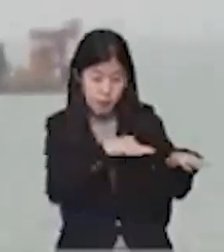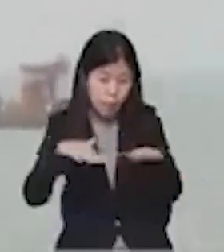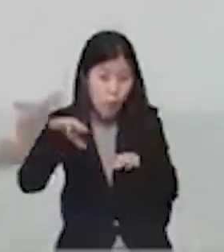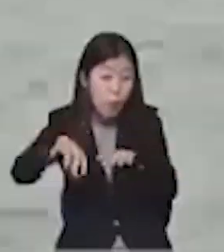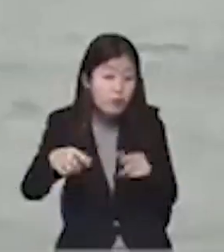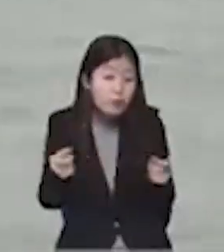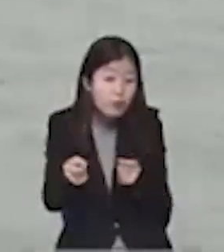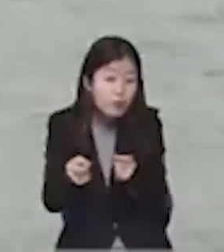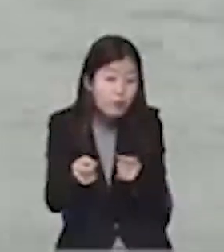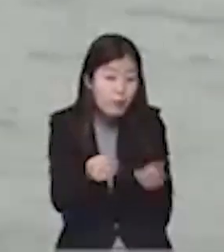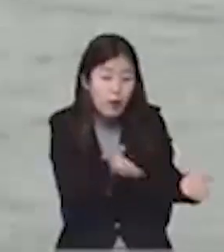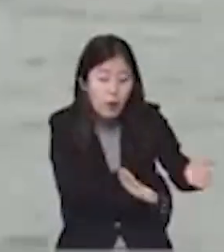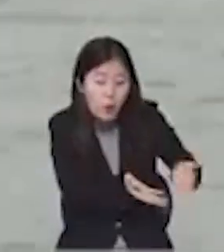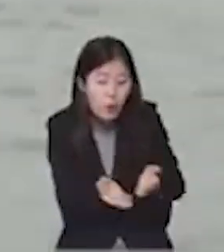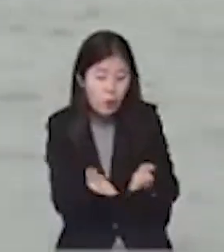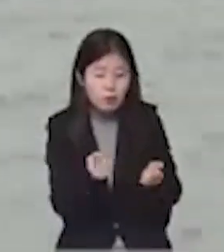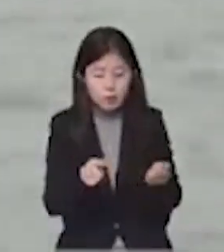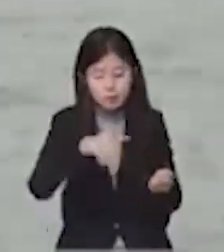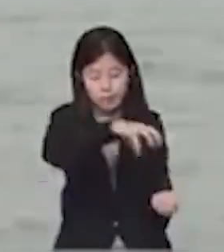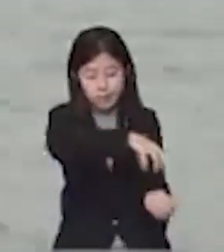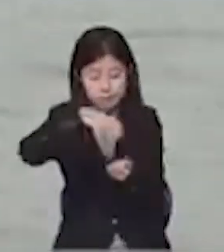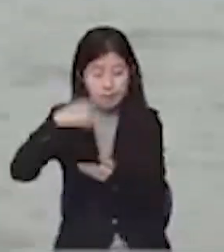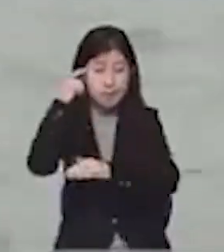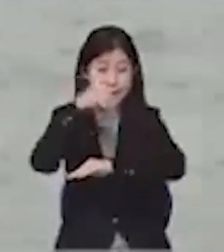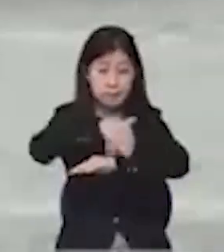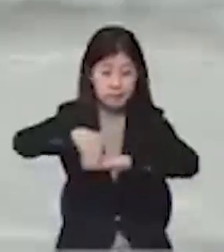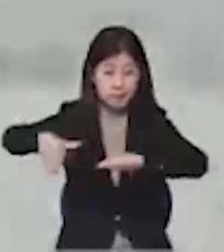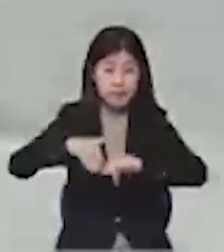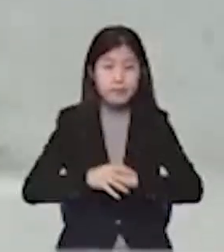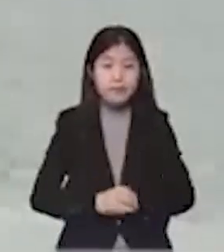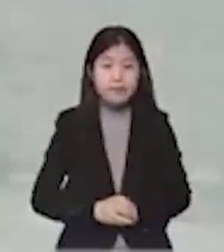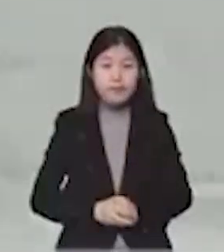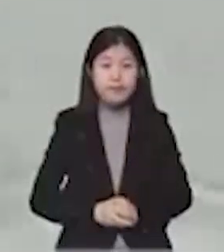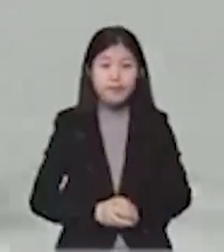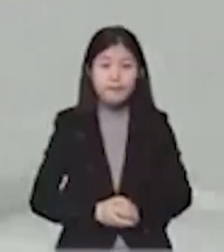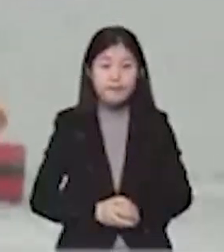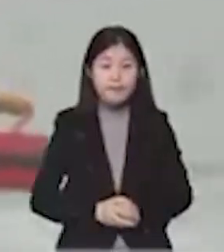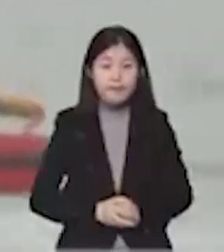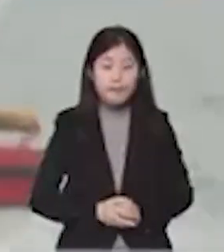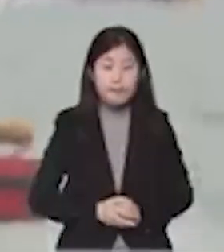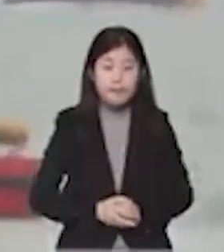청보호를 이동시켜 인양하는 방안도 검토하고 있습니다. KBC 구영슬입니다.